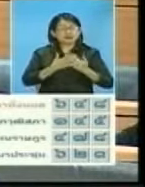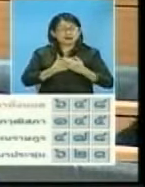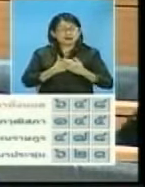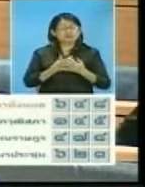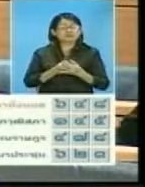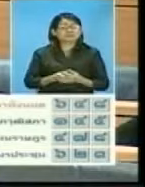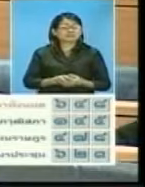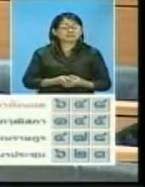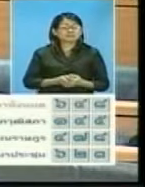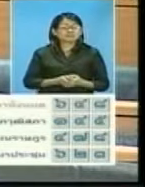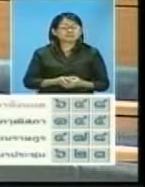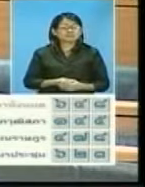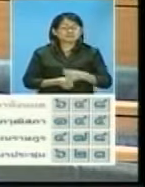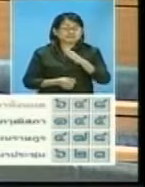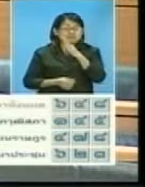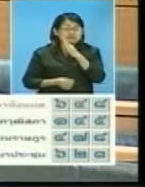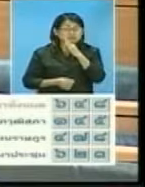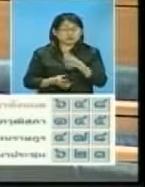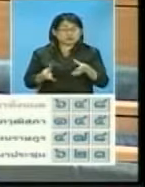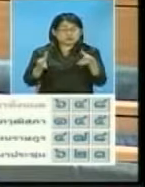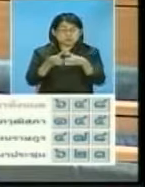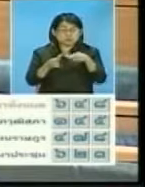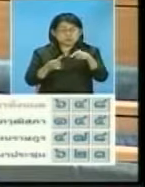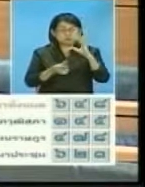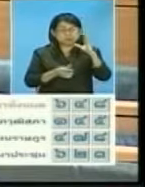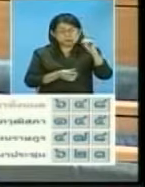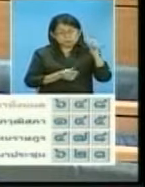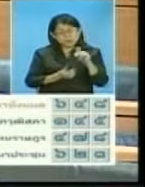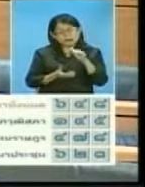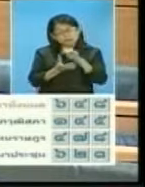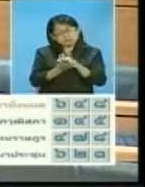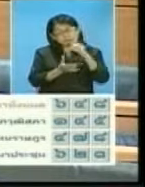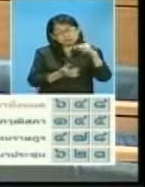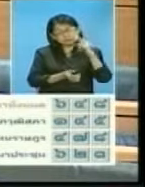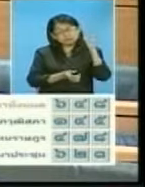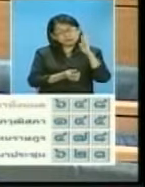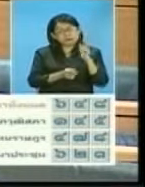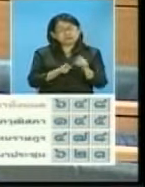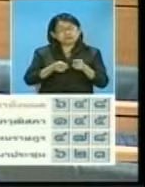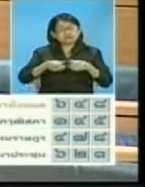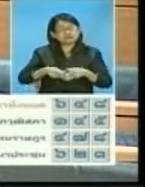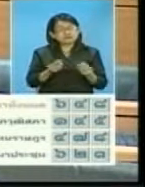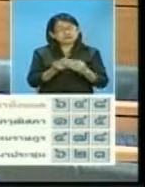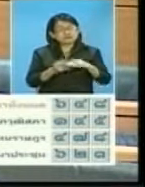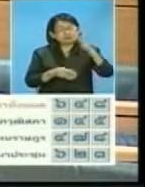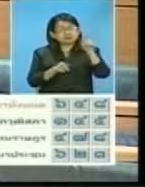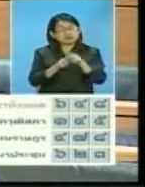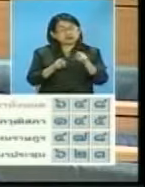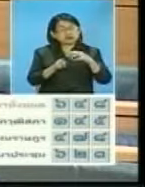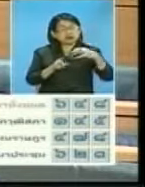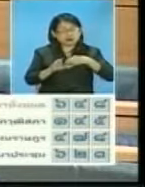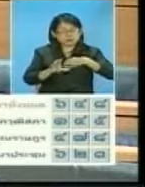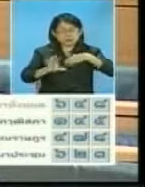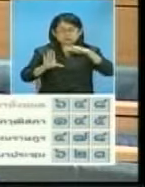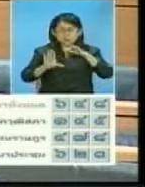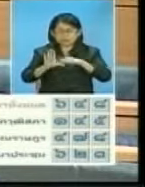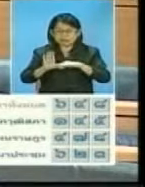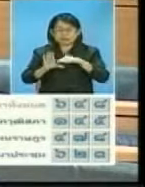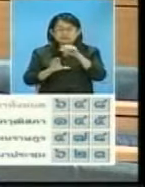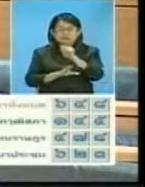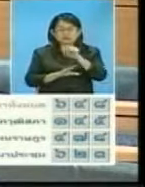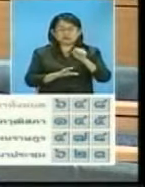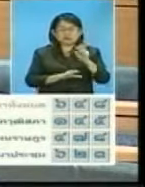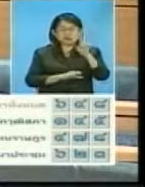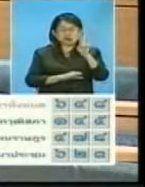านี้มีโอกาสมาสมัครเป็นสมาชิกร่างรัฐธรรมนูญนั้นก็อาจ